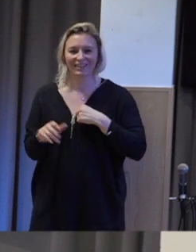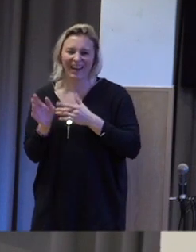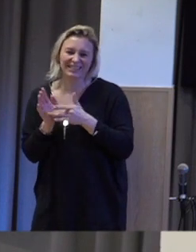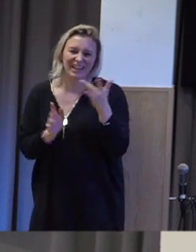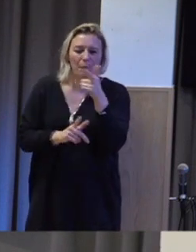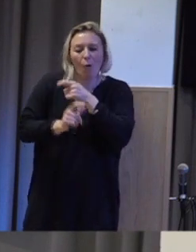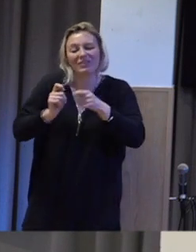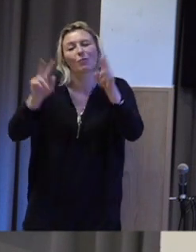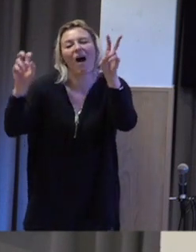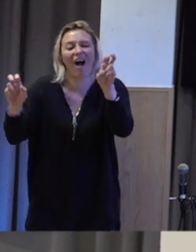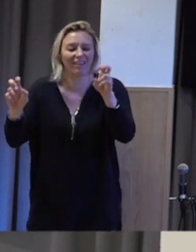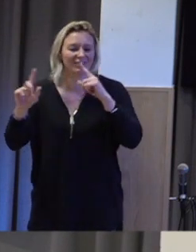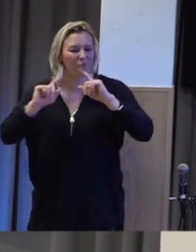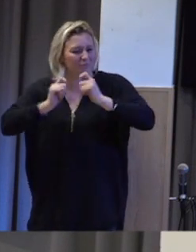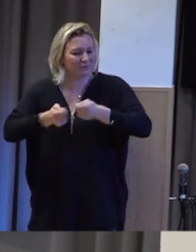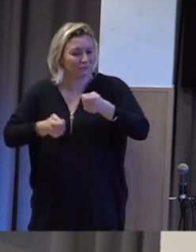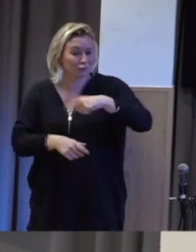versions, sur cette terre.